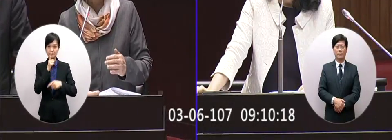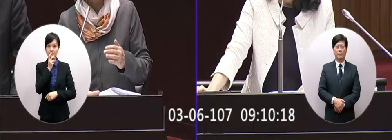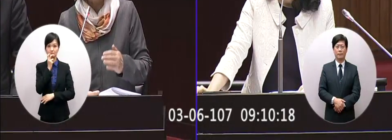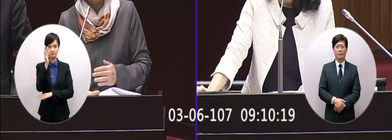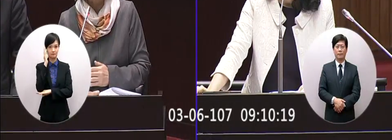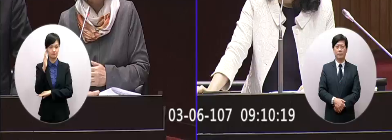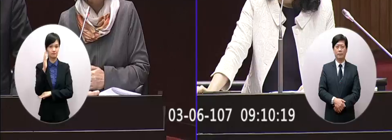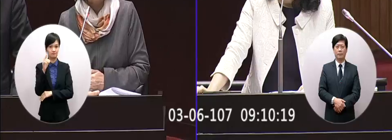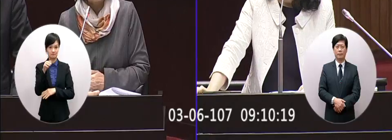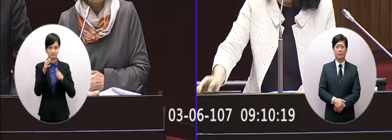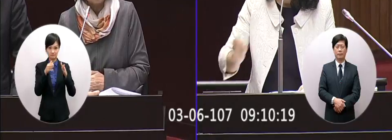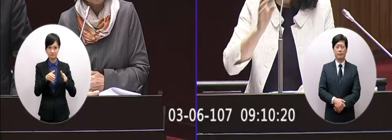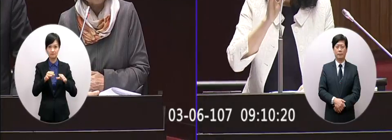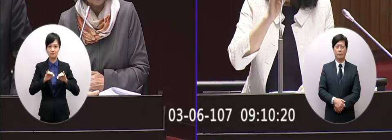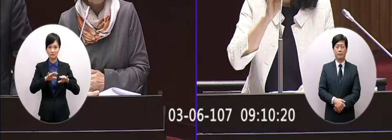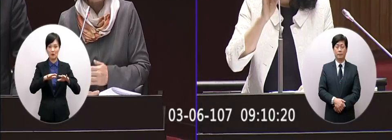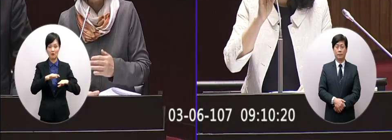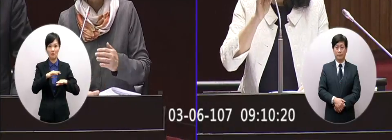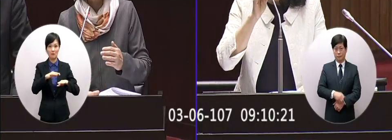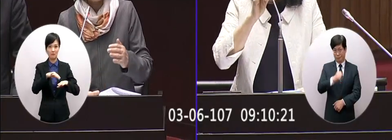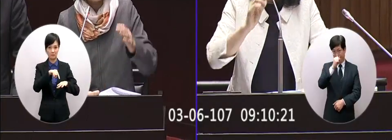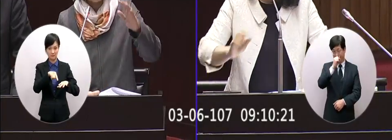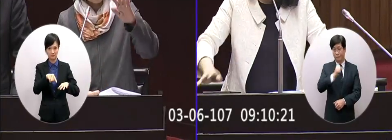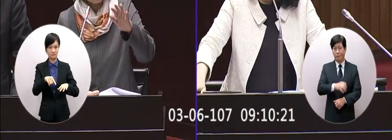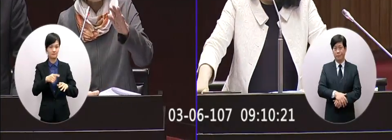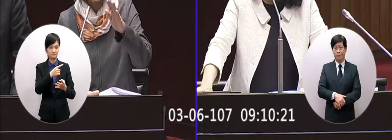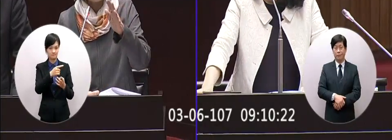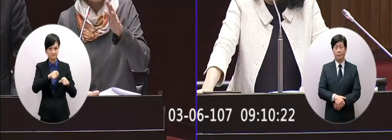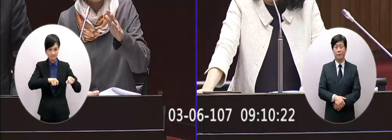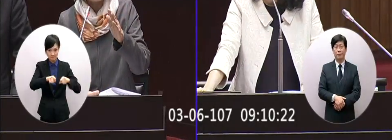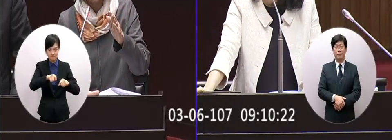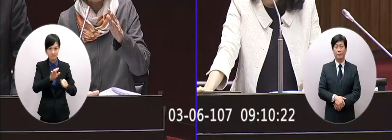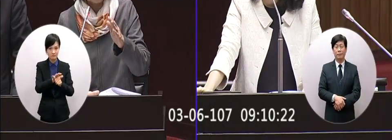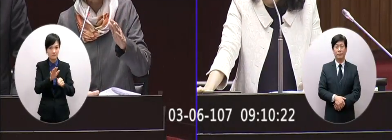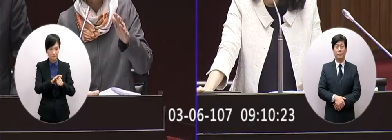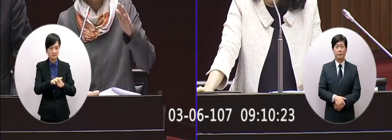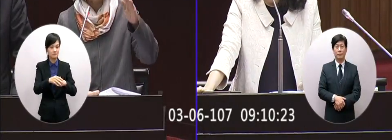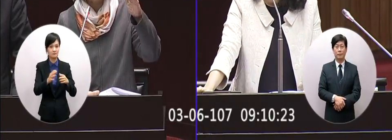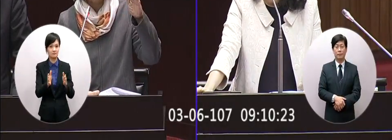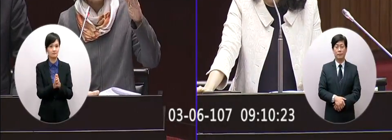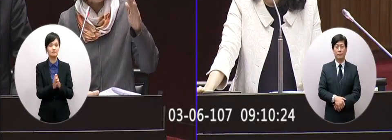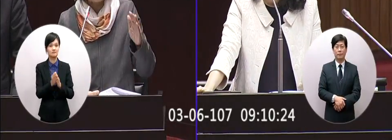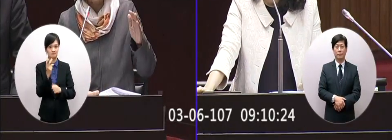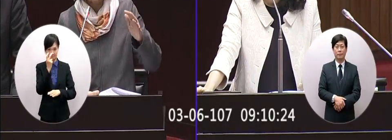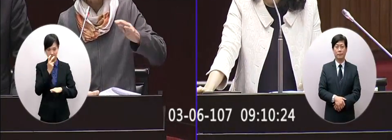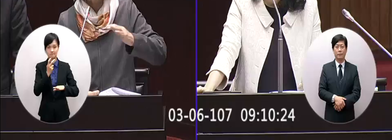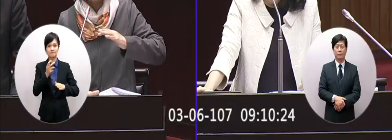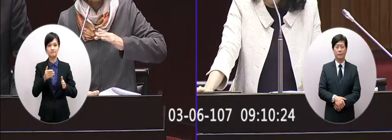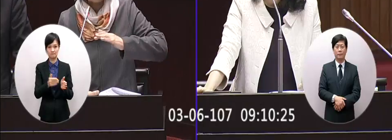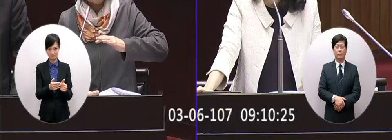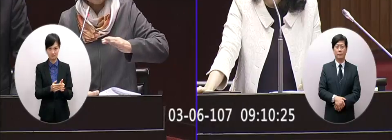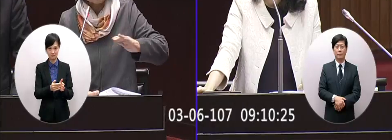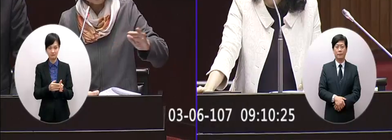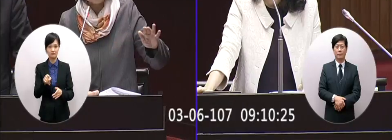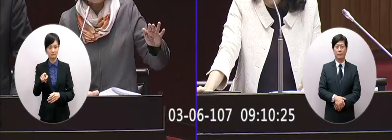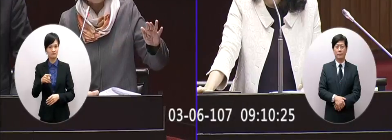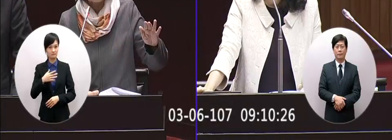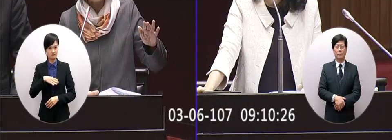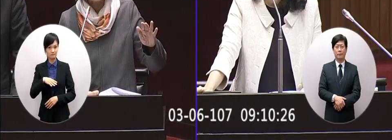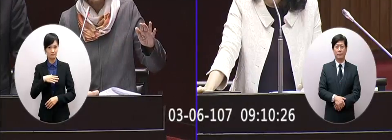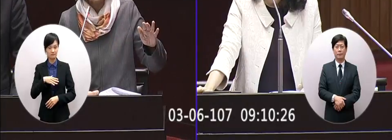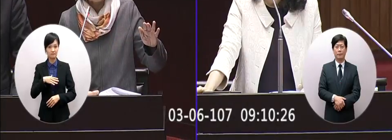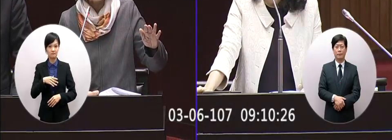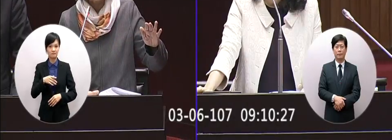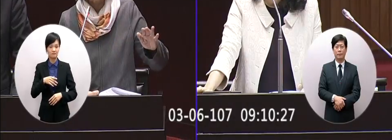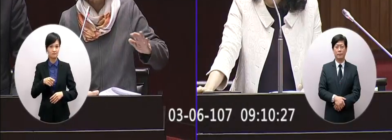核定所有的抢险的所有的计划。 那个我们 那后我知道委员所关心的其实是整体的 可能要做一个